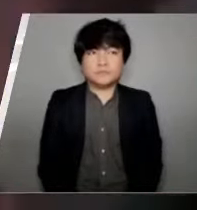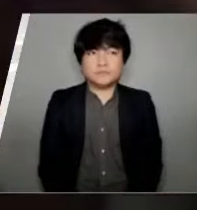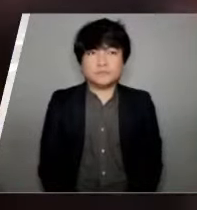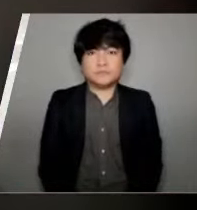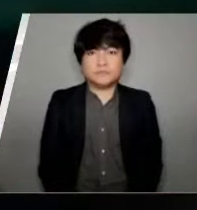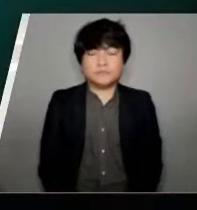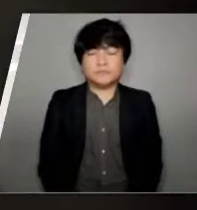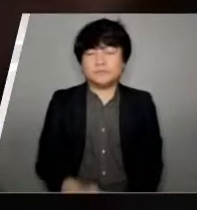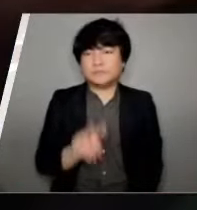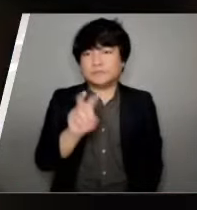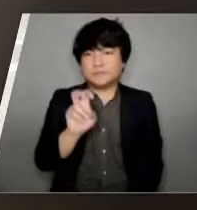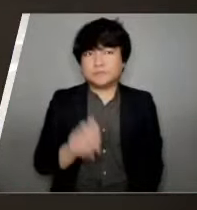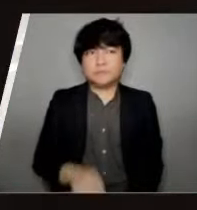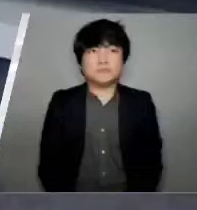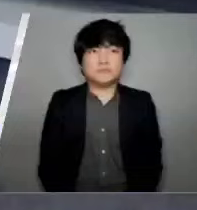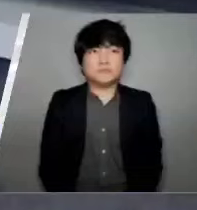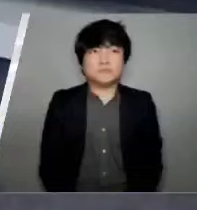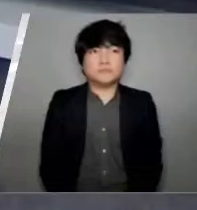ang inyong saksi.